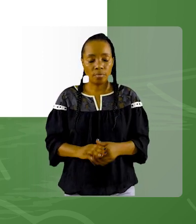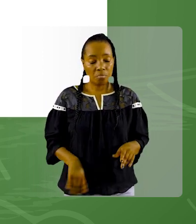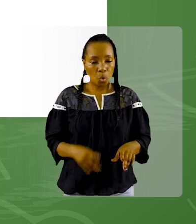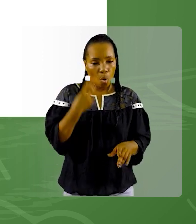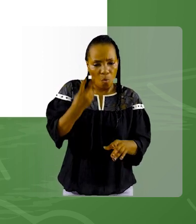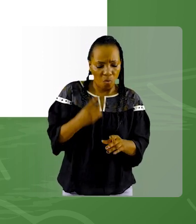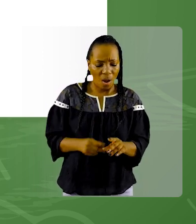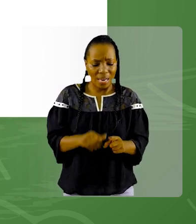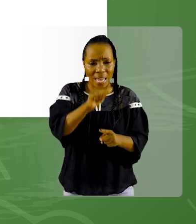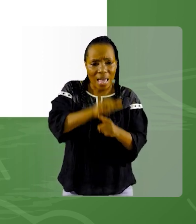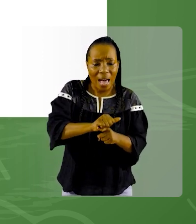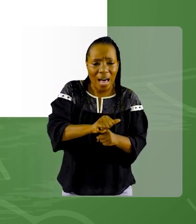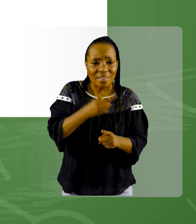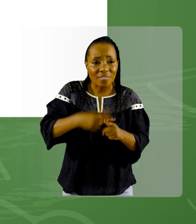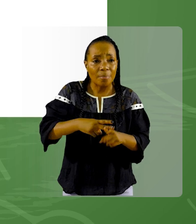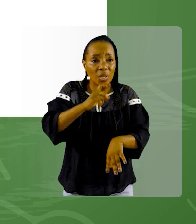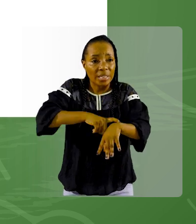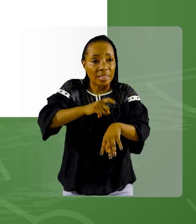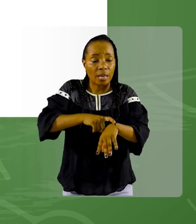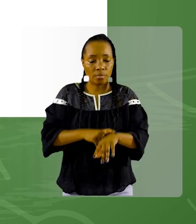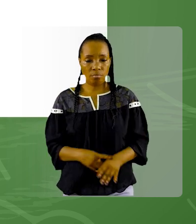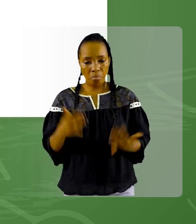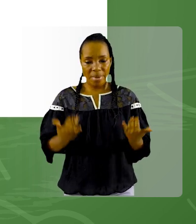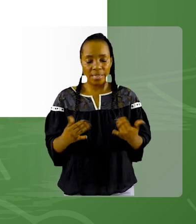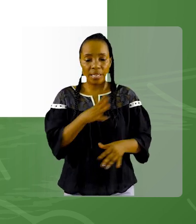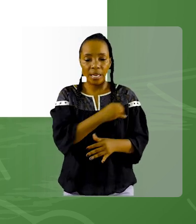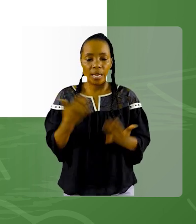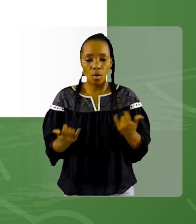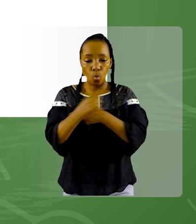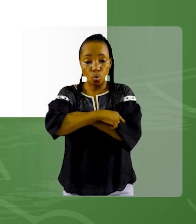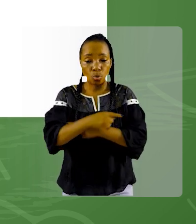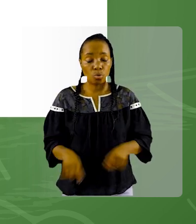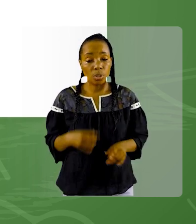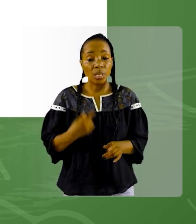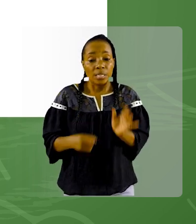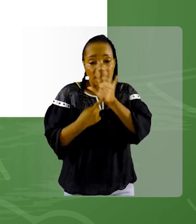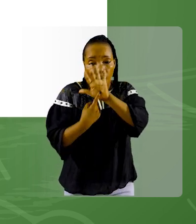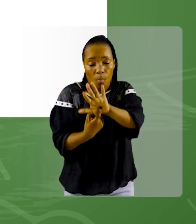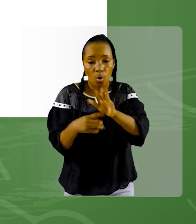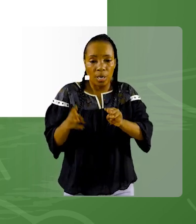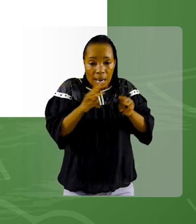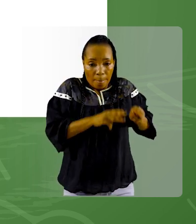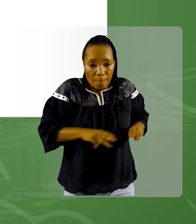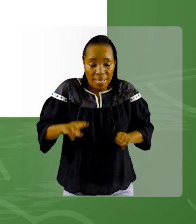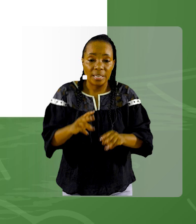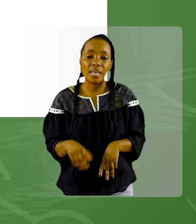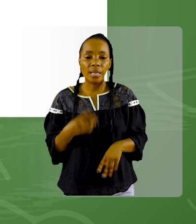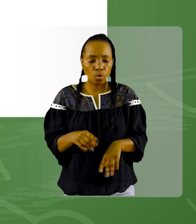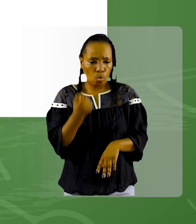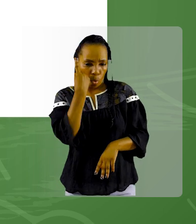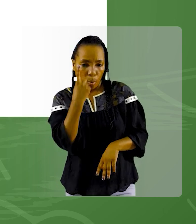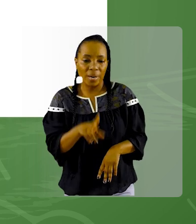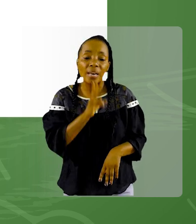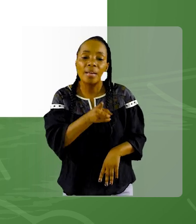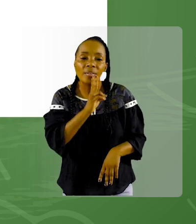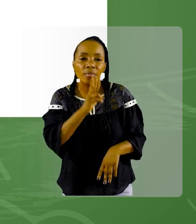d'énoncer des propos qui décrivent une manière de concevoir l'authenticité culturelle présentement